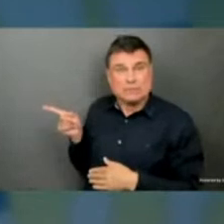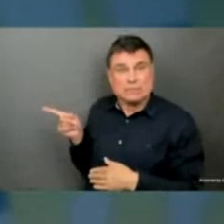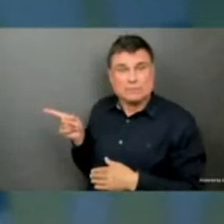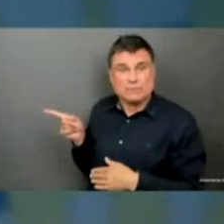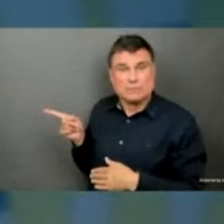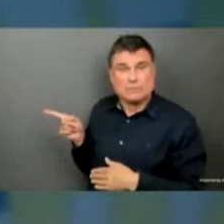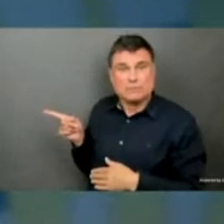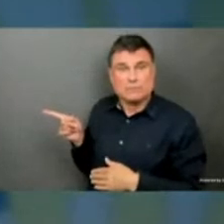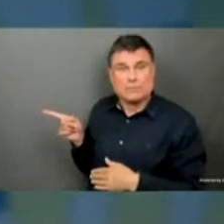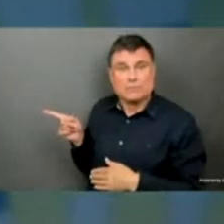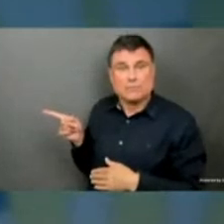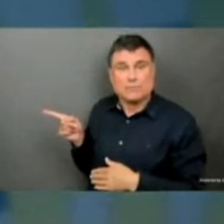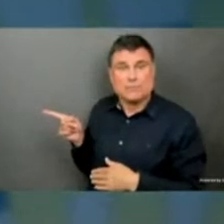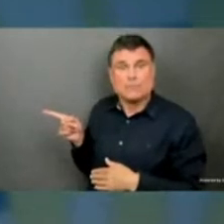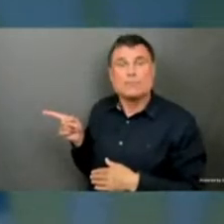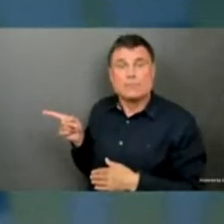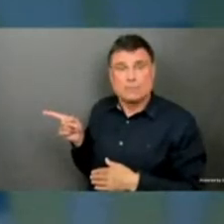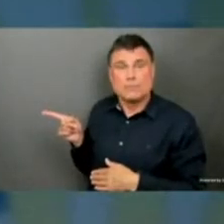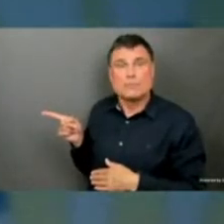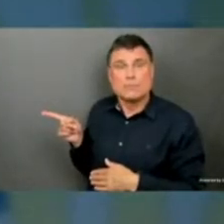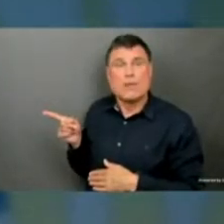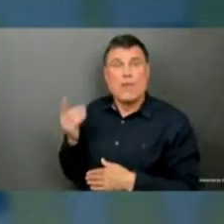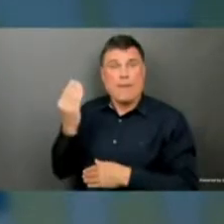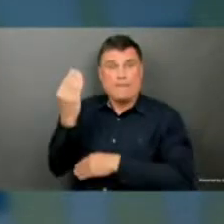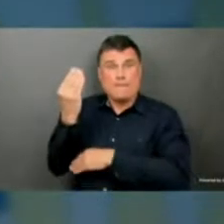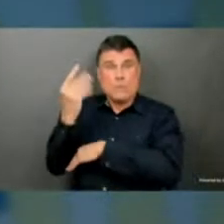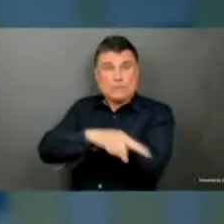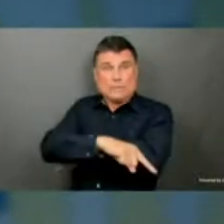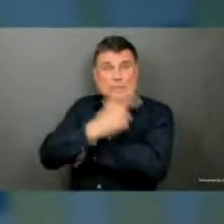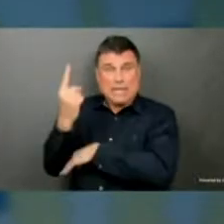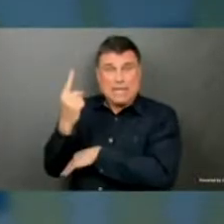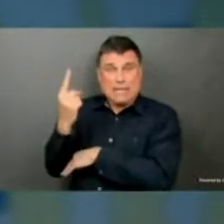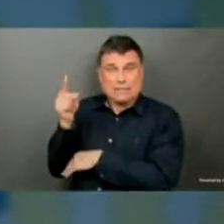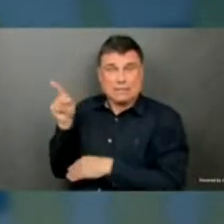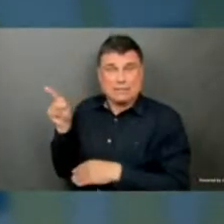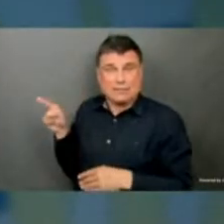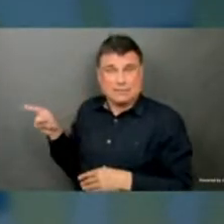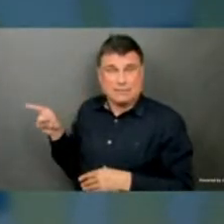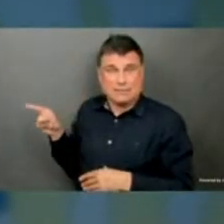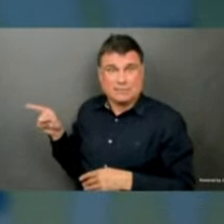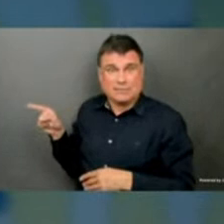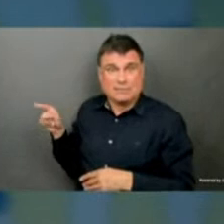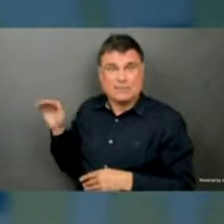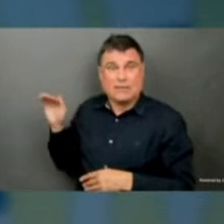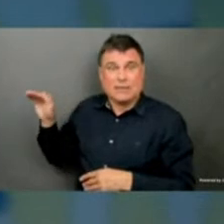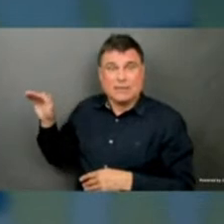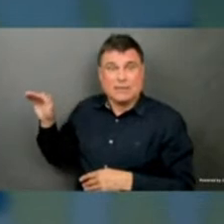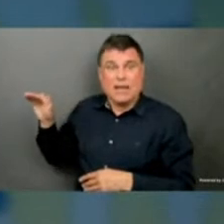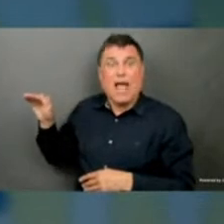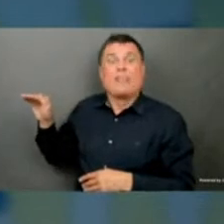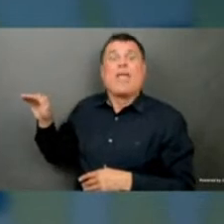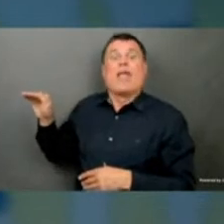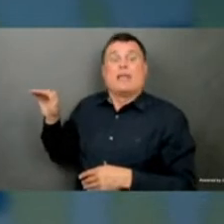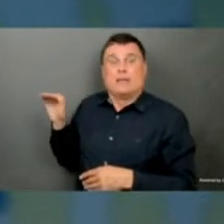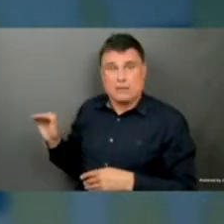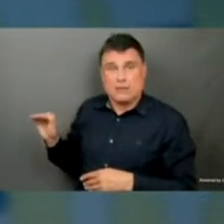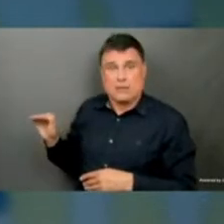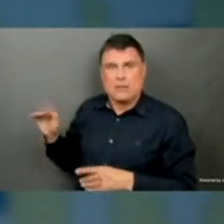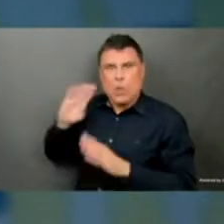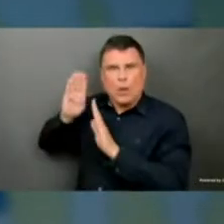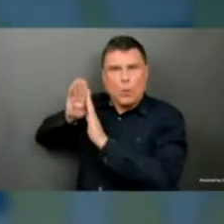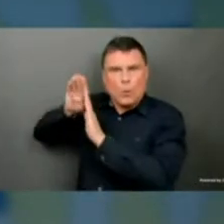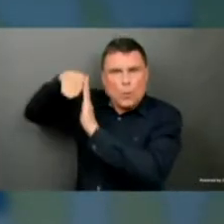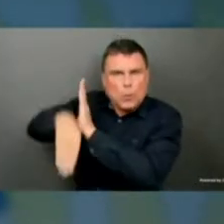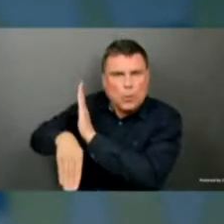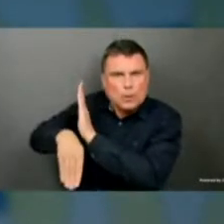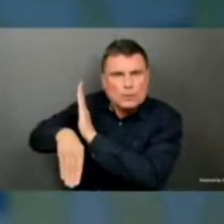时间一开始呢是第一针到第二针是2周，慢慢的延长。那么他也是